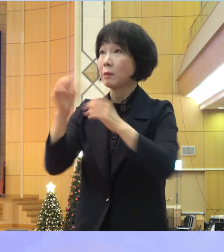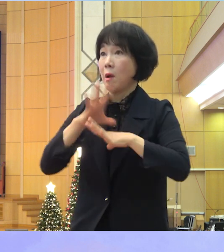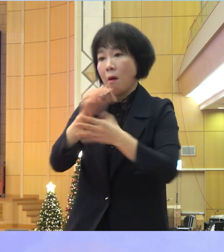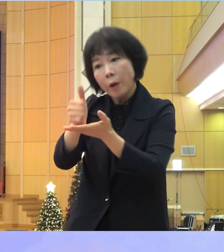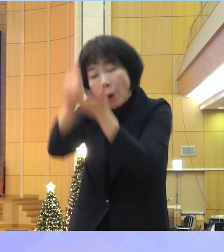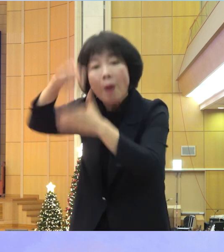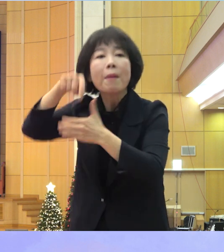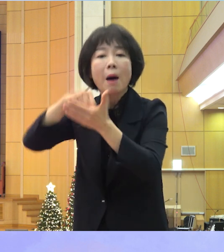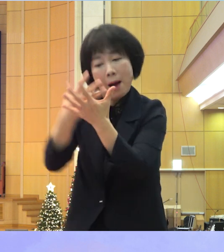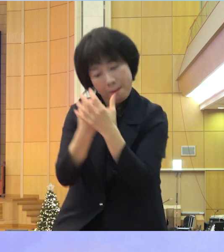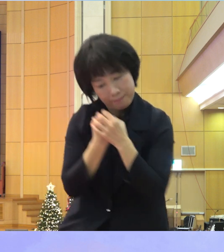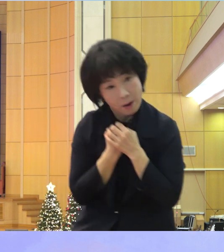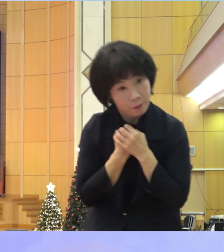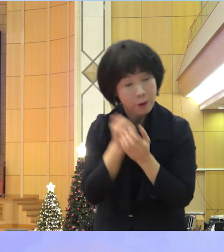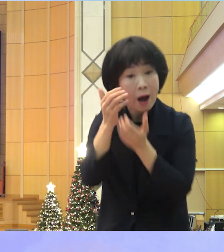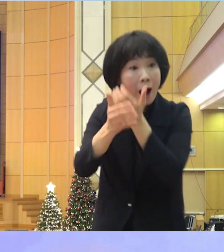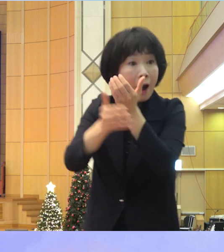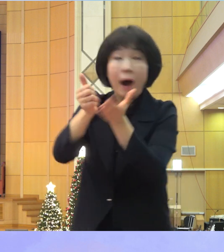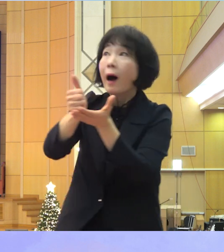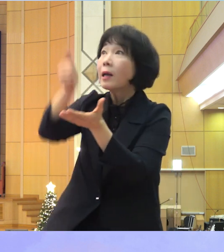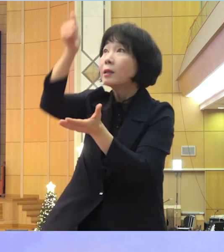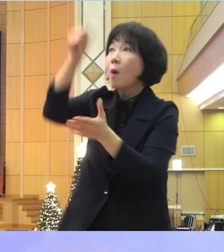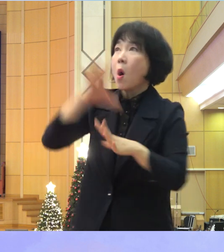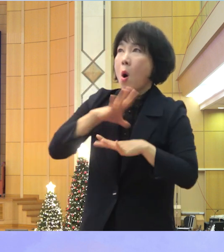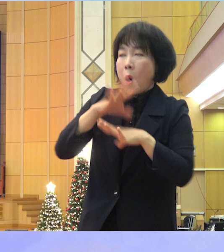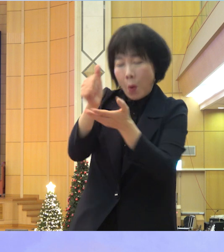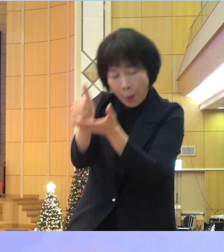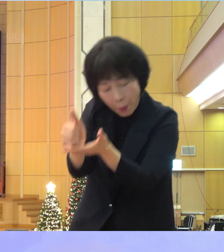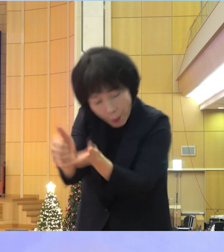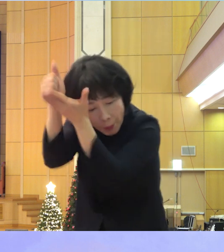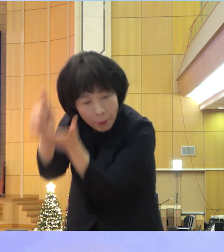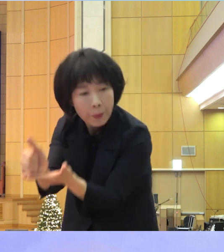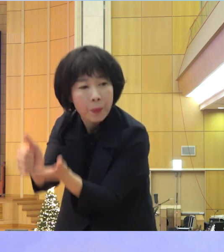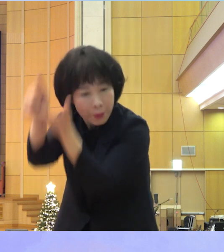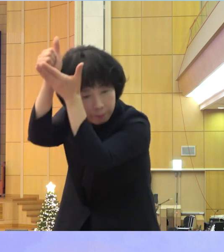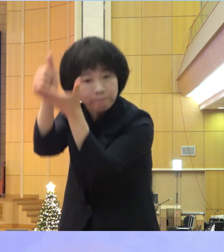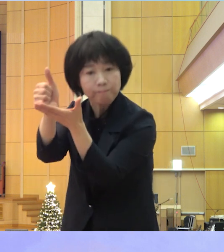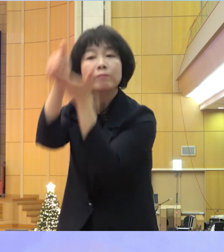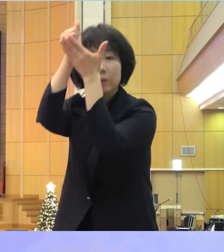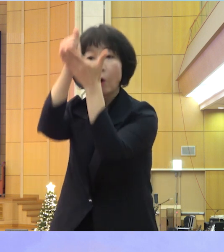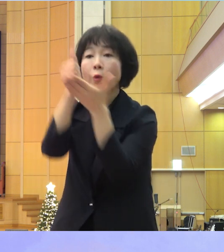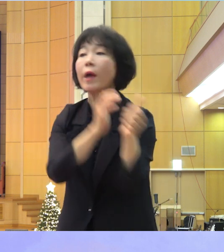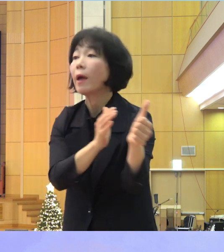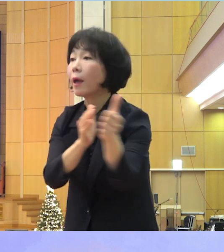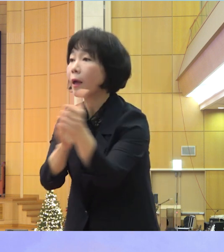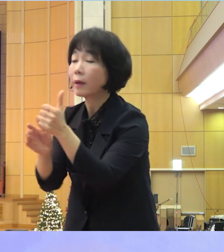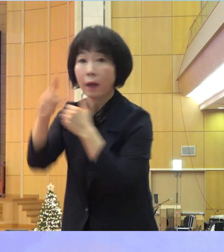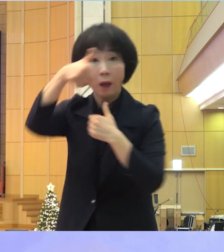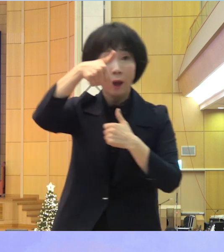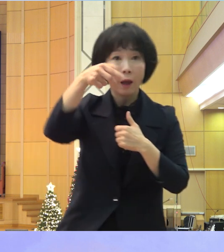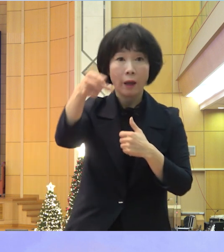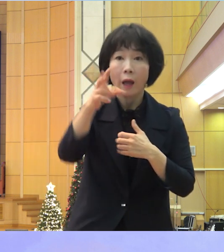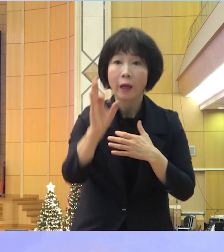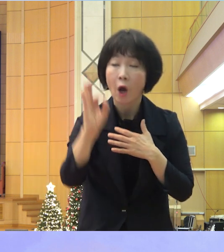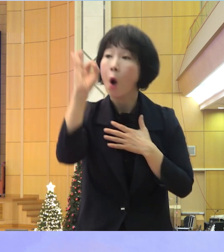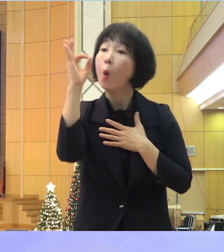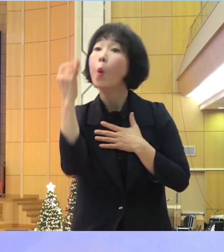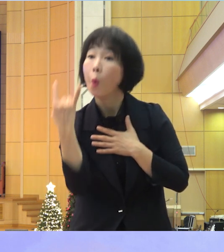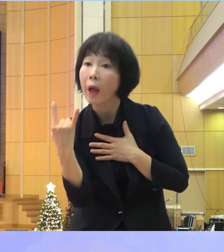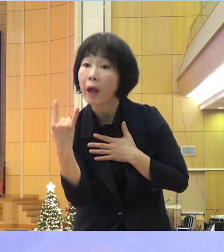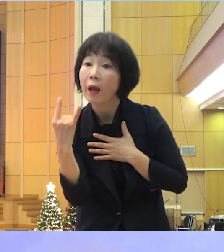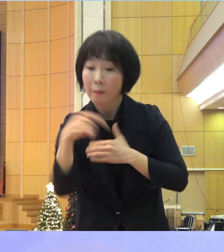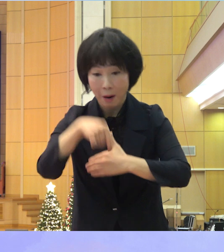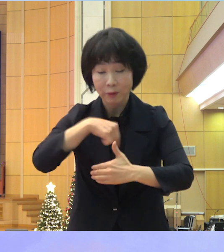품어 나를 경외하며 하나님을 경외하는 것. 하나님을 경외한다는 것, 이건 항상